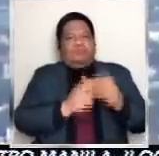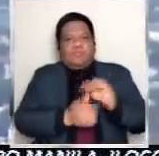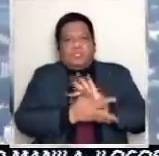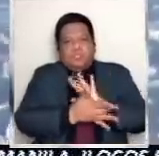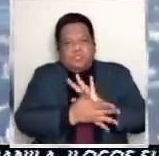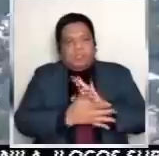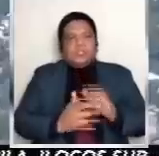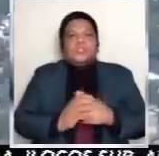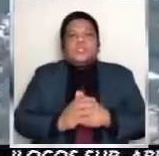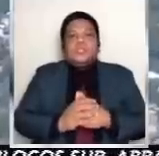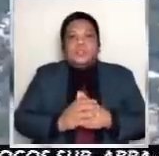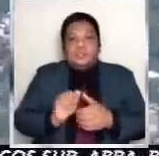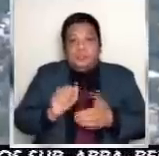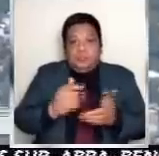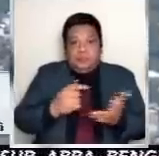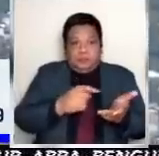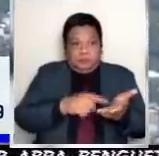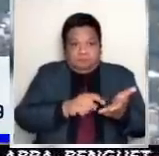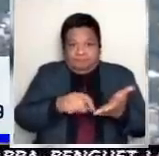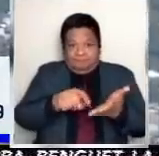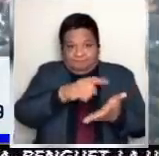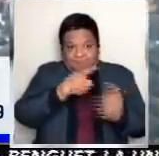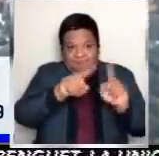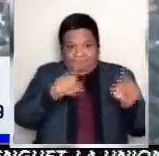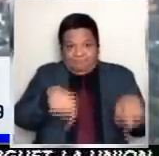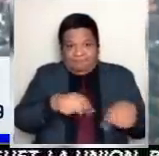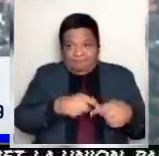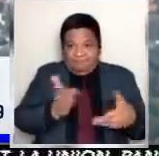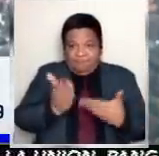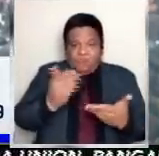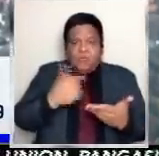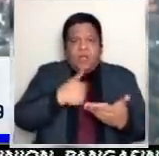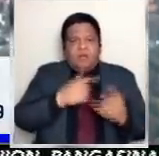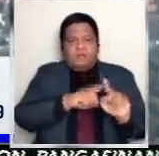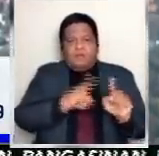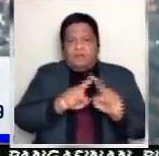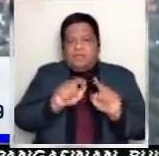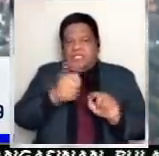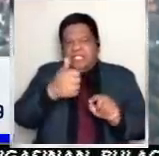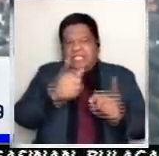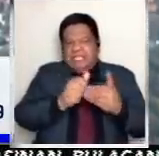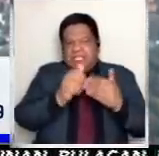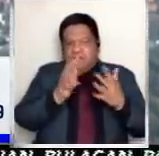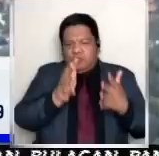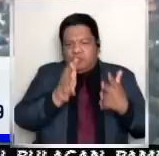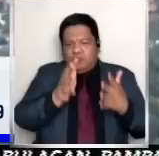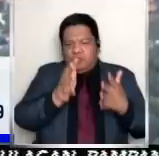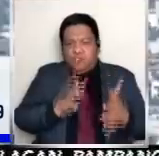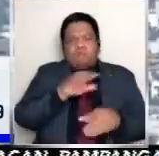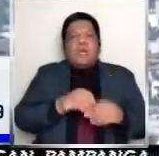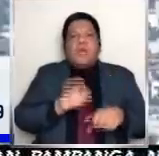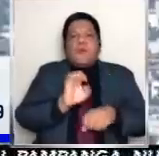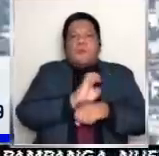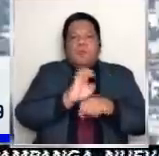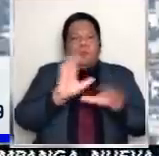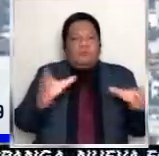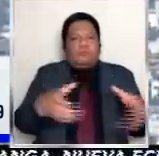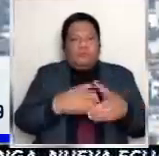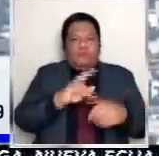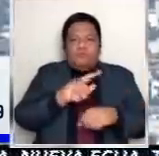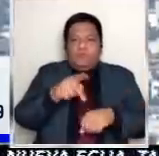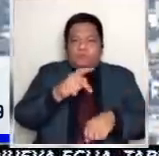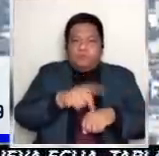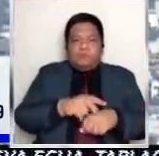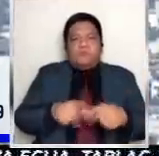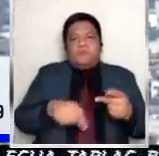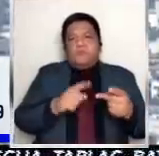pinirmahan na ng nasa 10 pinuno ng iba't ibang grupo, kabilang na ang Employers Confederation of the Philippines, Philippine Bar